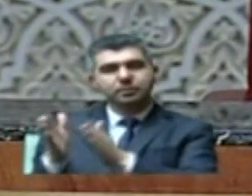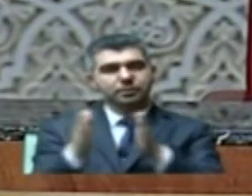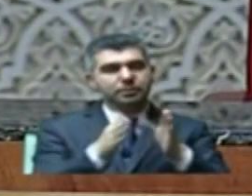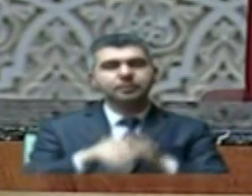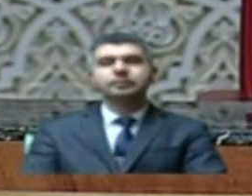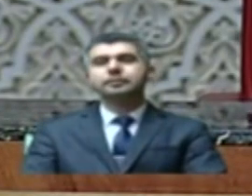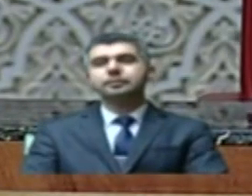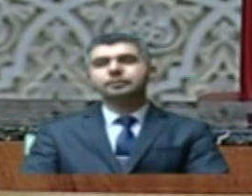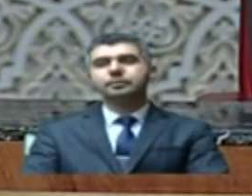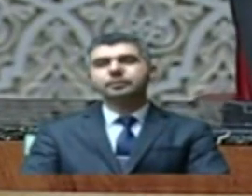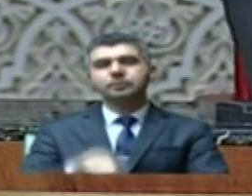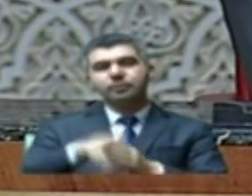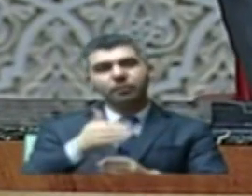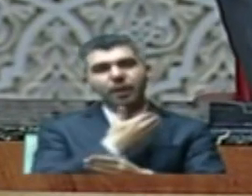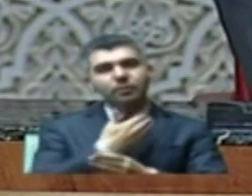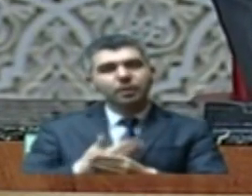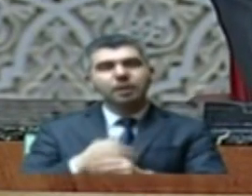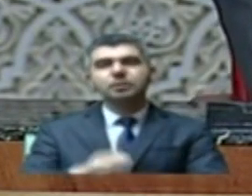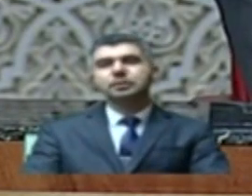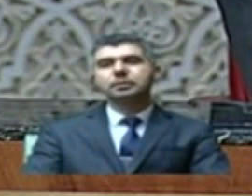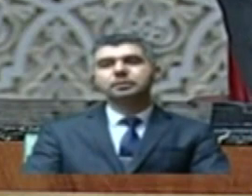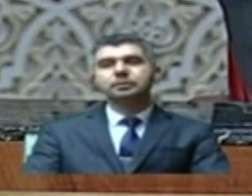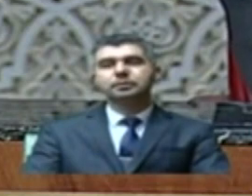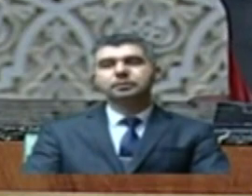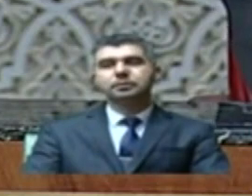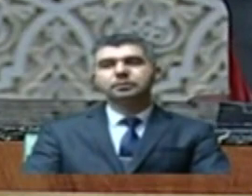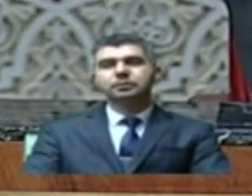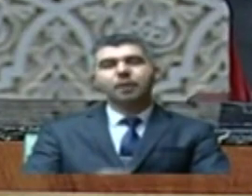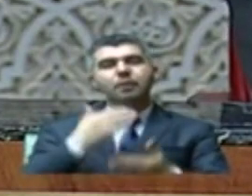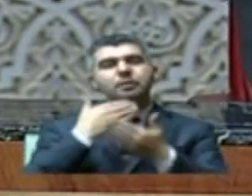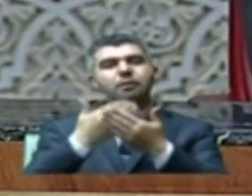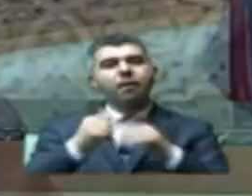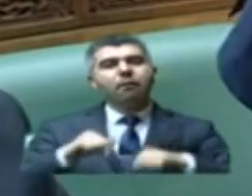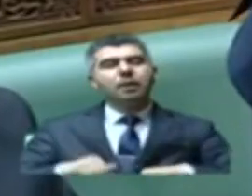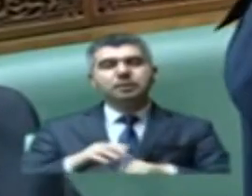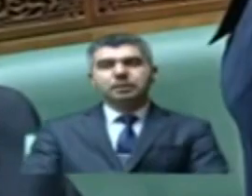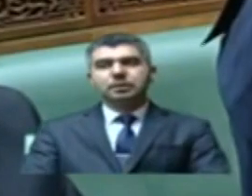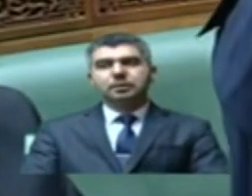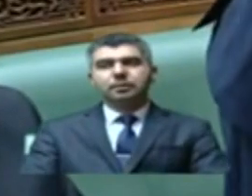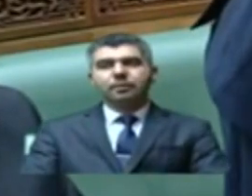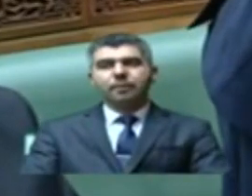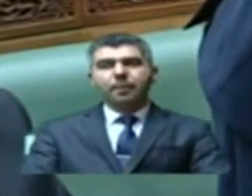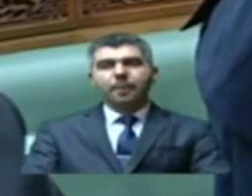لكم الكلمه سيد المستشار في اطار التعقيب. شكرا سيد الوزير. في الواقع